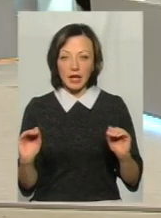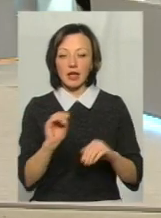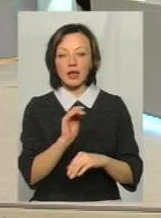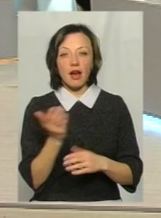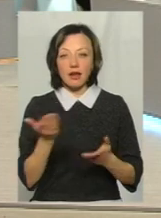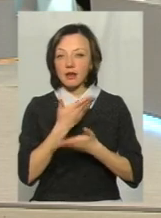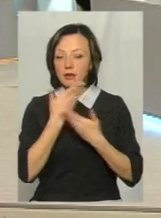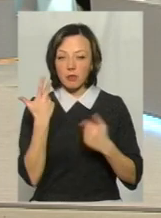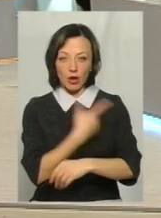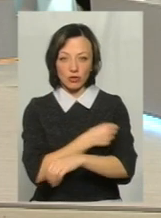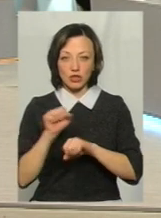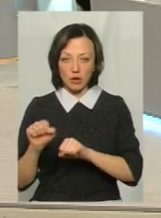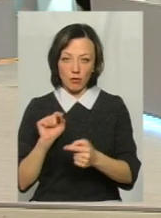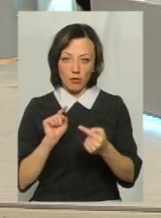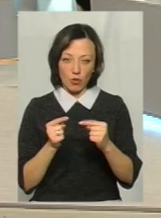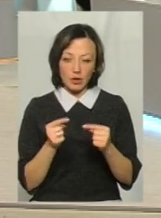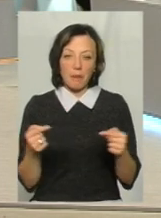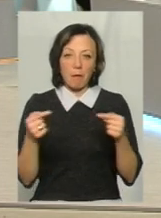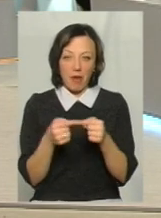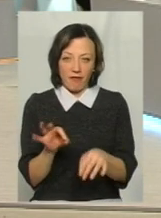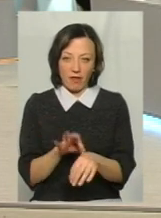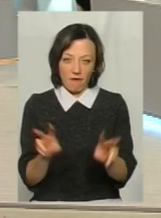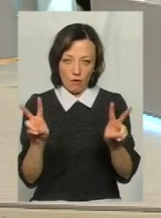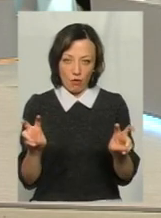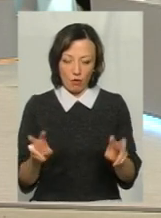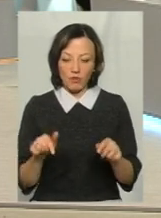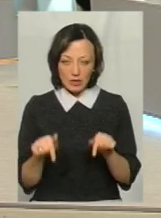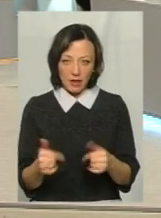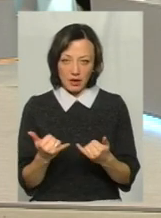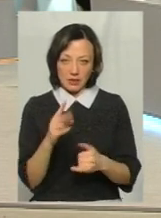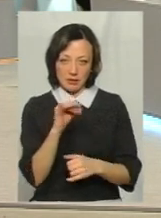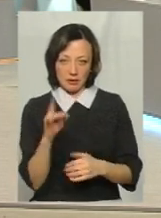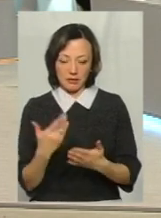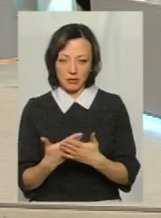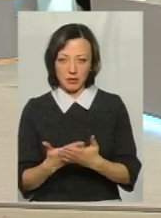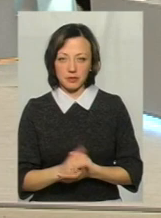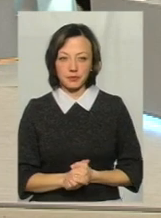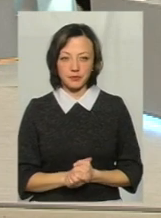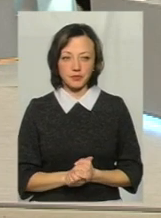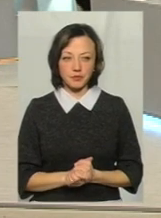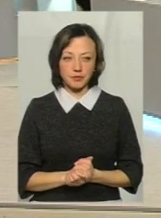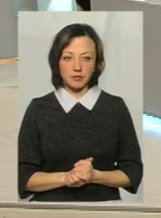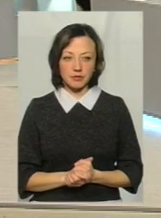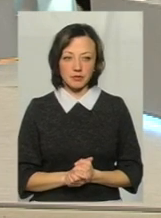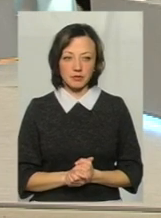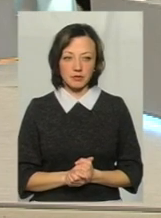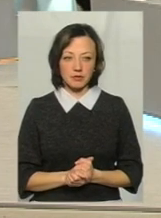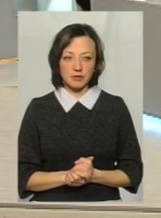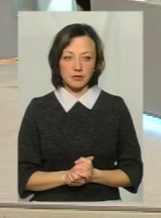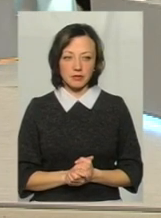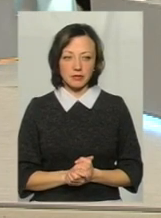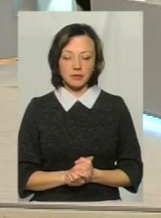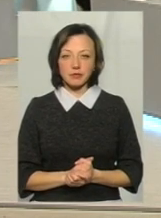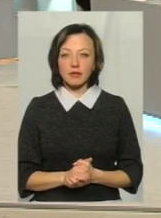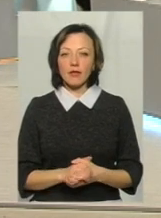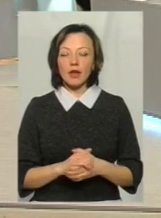дітей, які не щеплені проти, ну, в даному випадку, проти кору. А епідемічний період, він визначається на певній території, чи